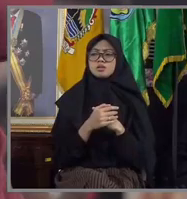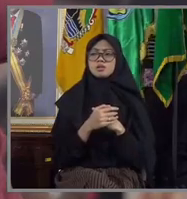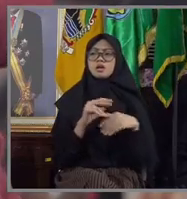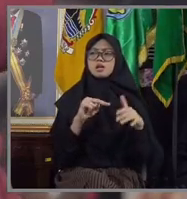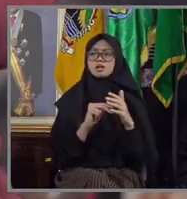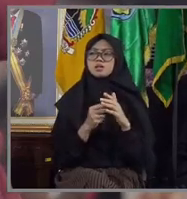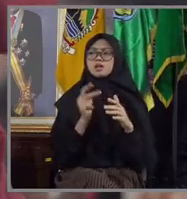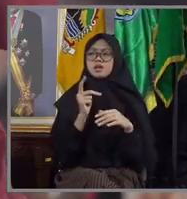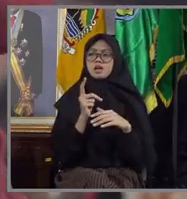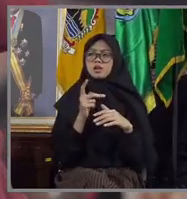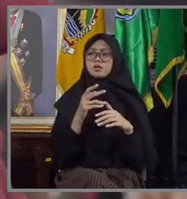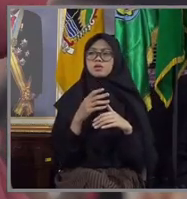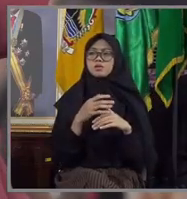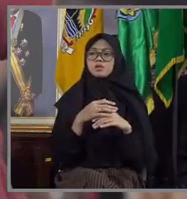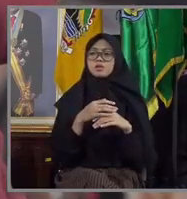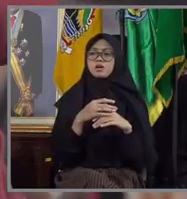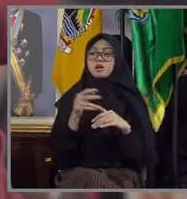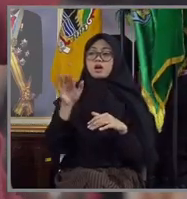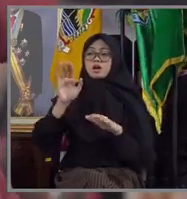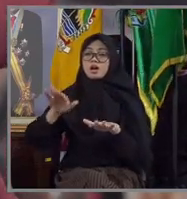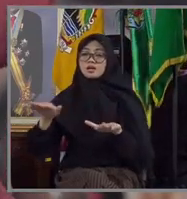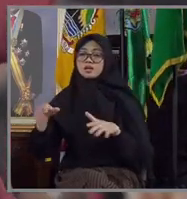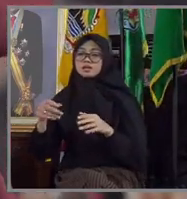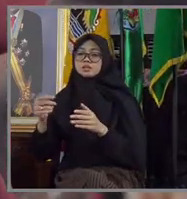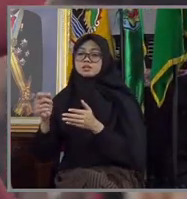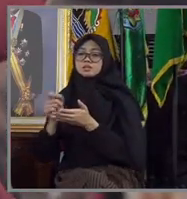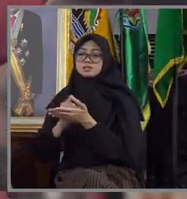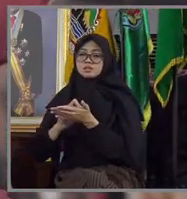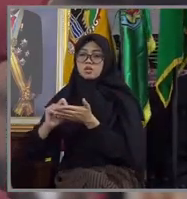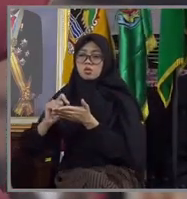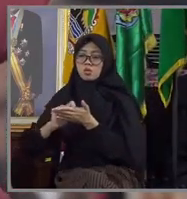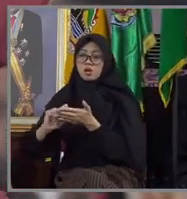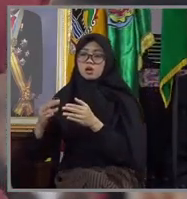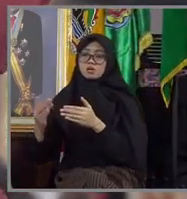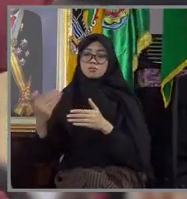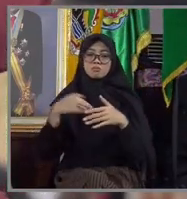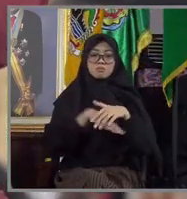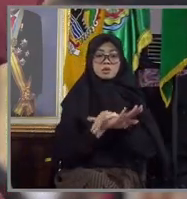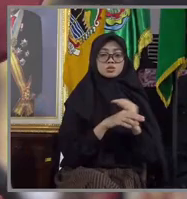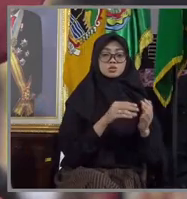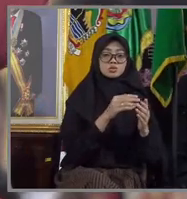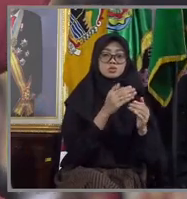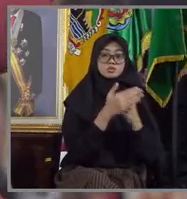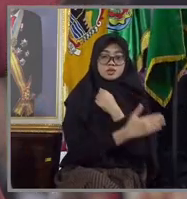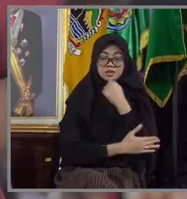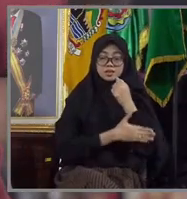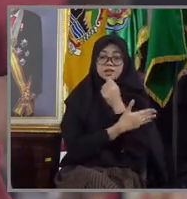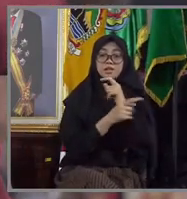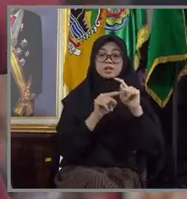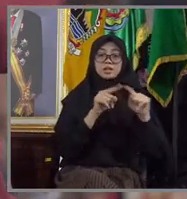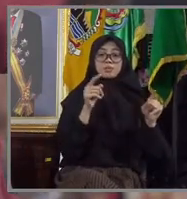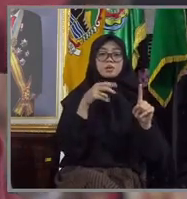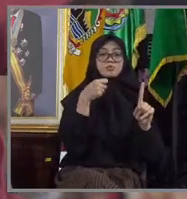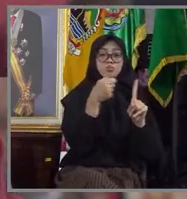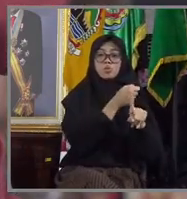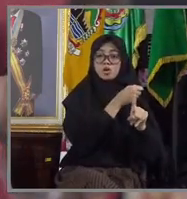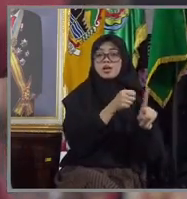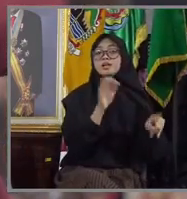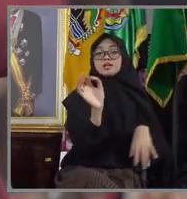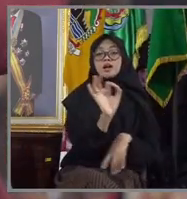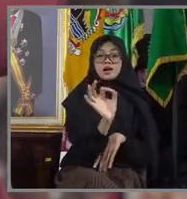tersebut dimasukkan dalam Sekolah Negeri Gimana sistem yang tepat agar anak tersebut terhindar dari sistem bullying dan Gimana